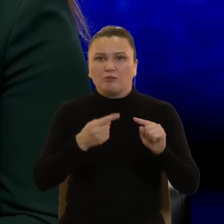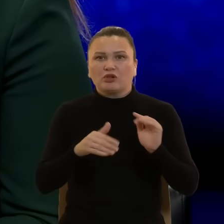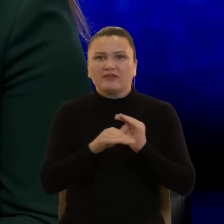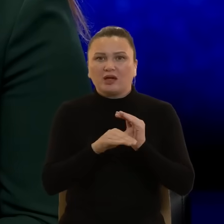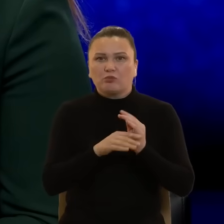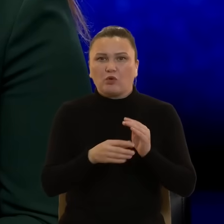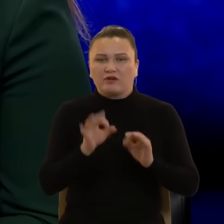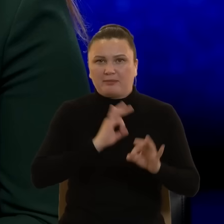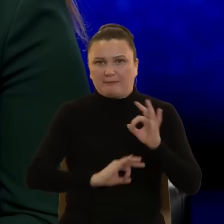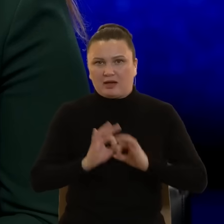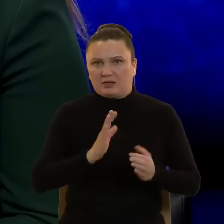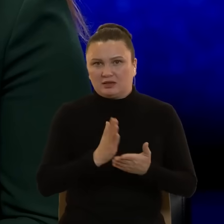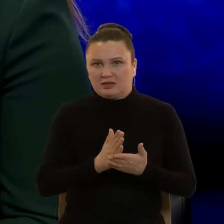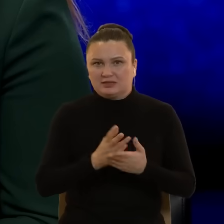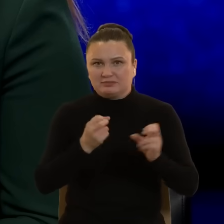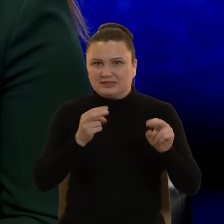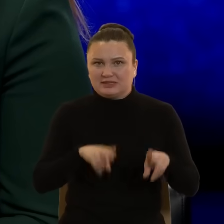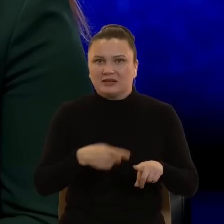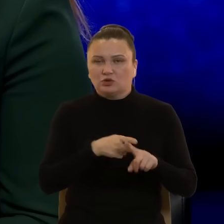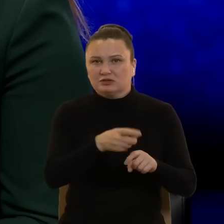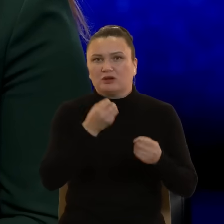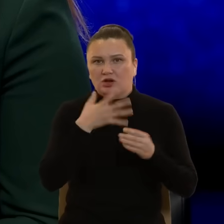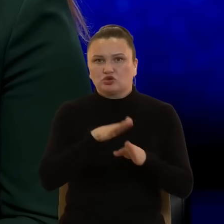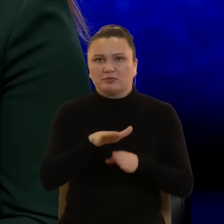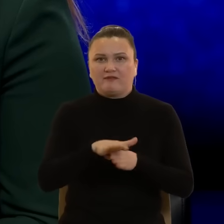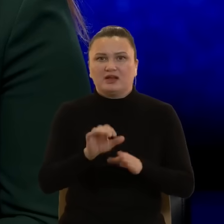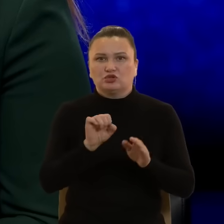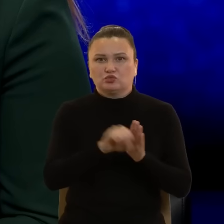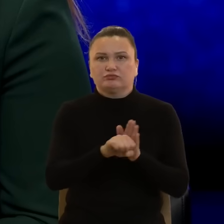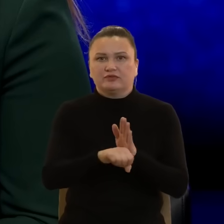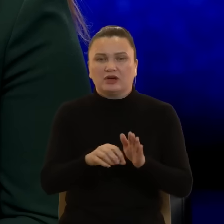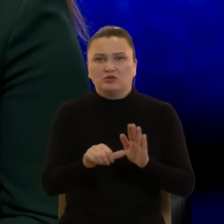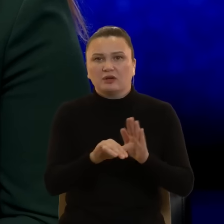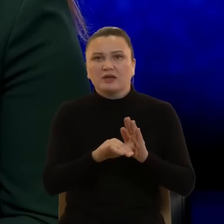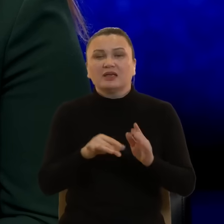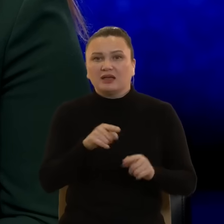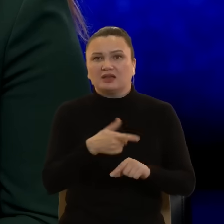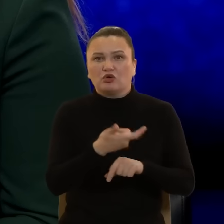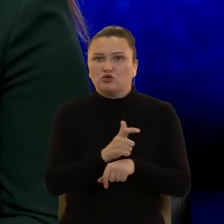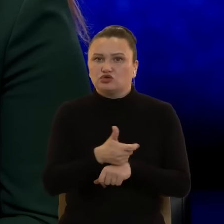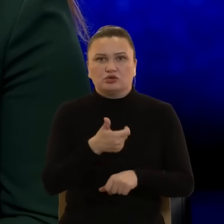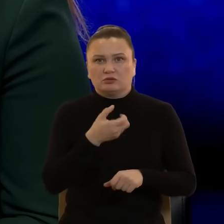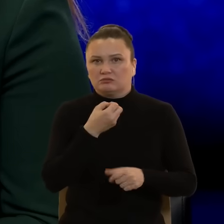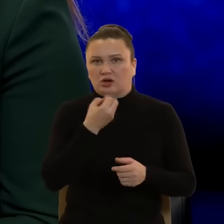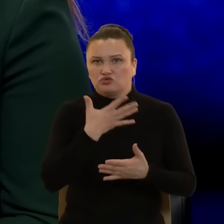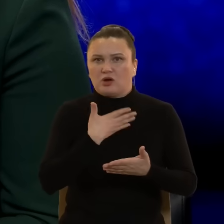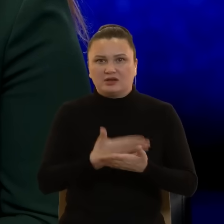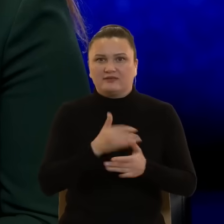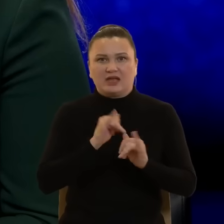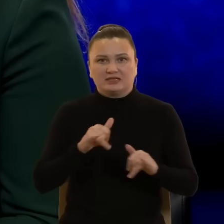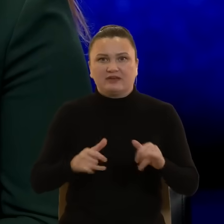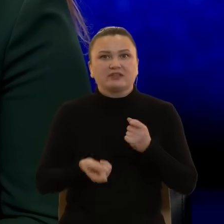противогрибковых препаратов. Вот, которые с ними эффективно справляются. И как раз сейчас они очень, очень активно